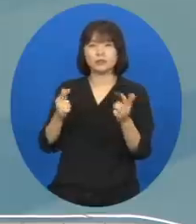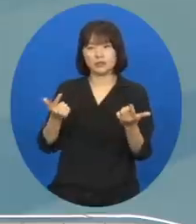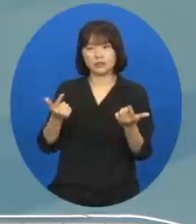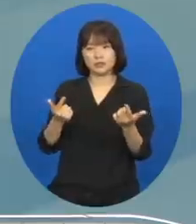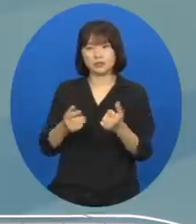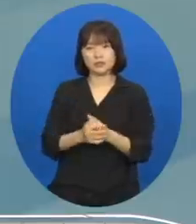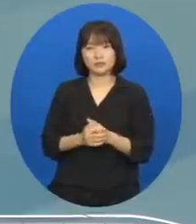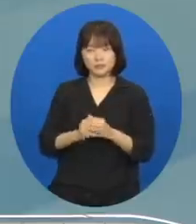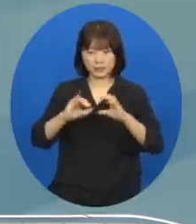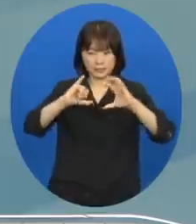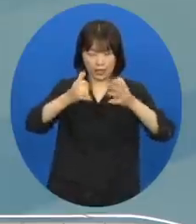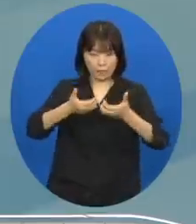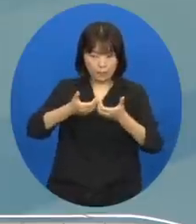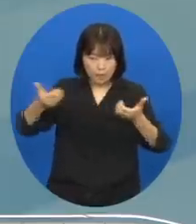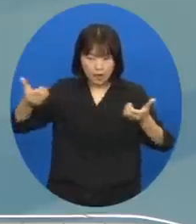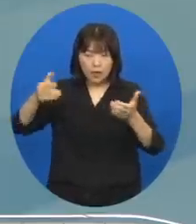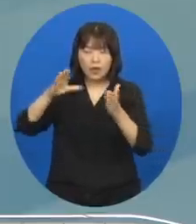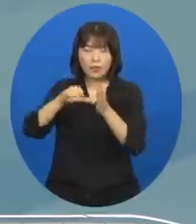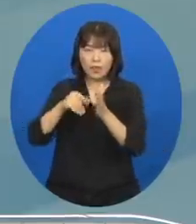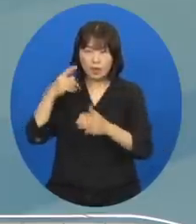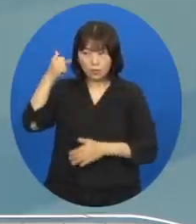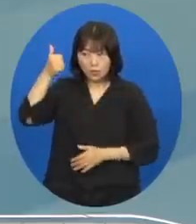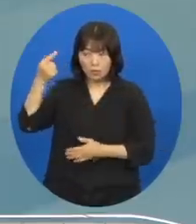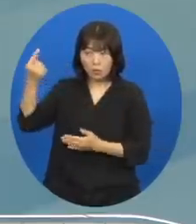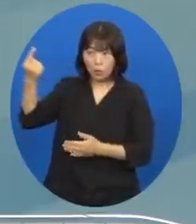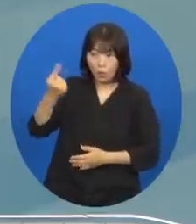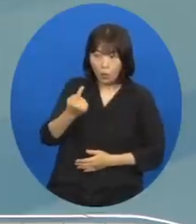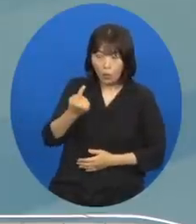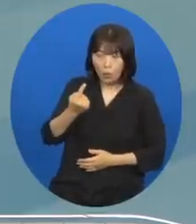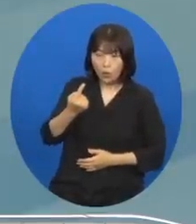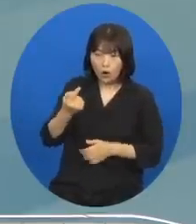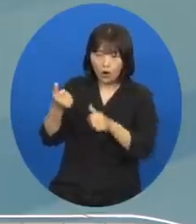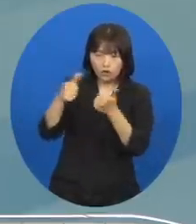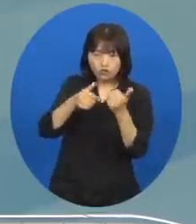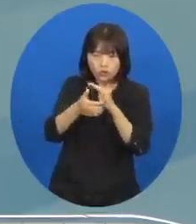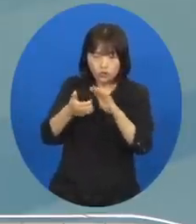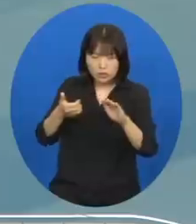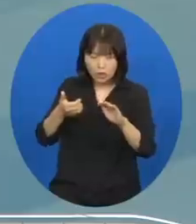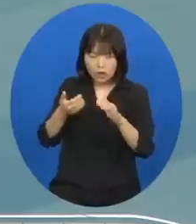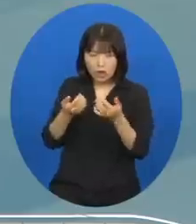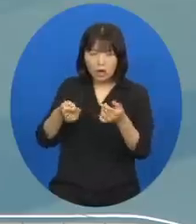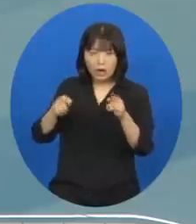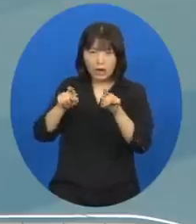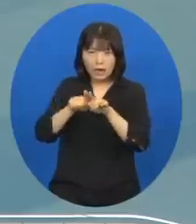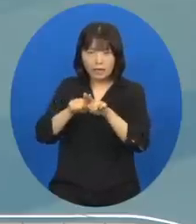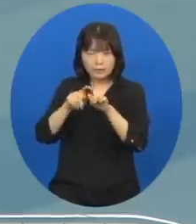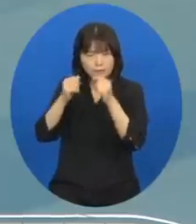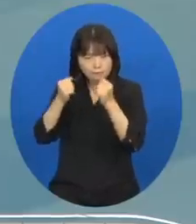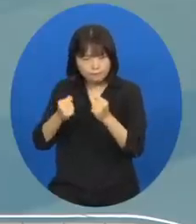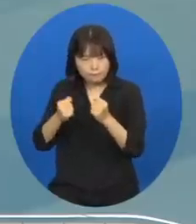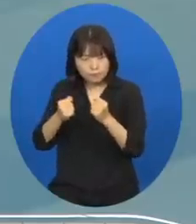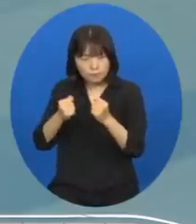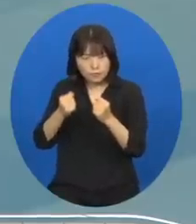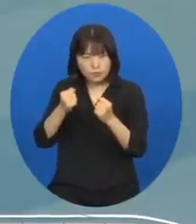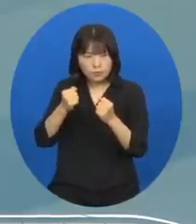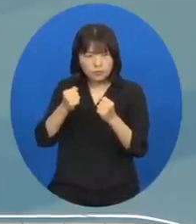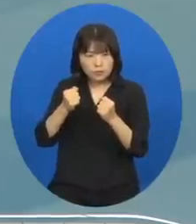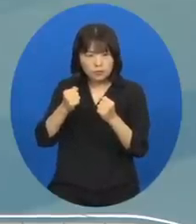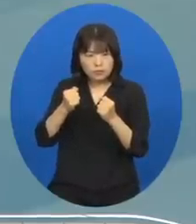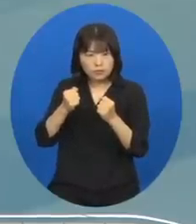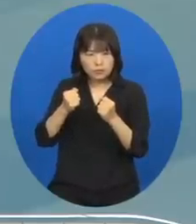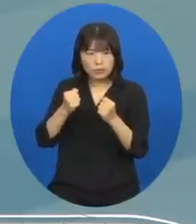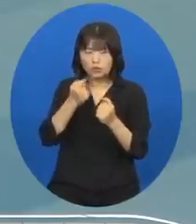세상 떠나는 그 시간에 목사님이 오셔서 임종을 같이 지킬 수 있다. 누구에게나 허락된 일 아니에요. 거의